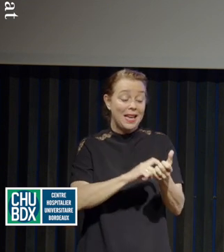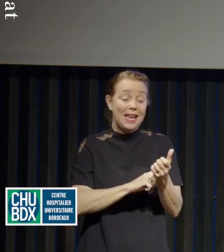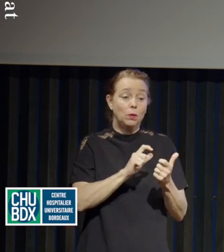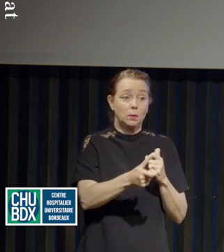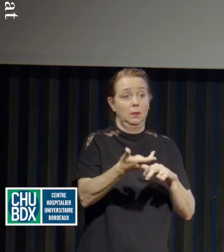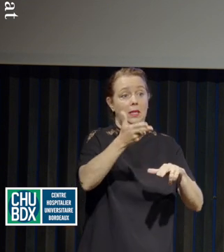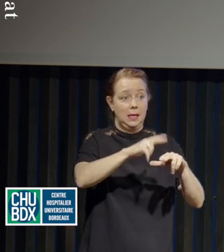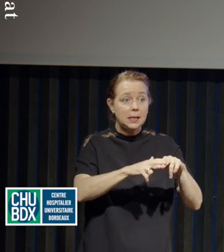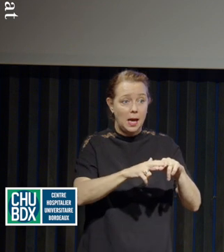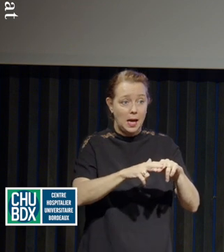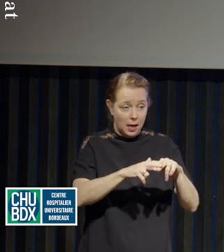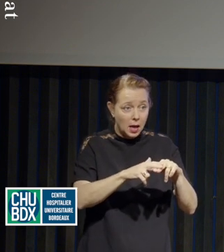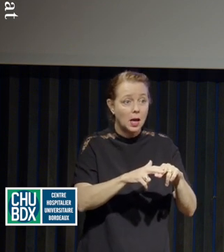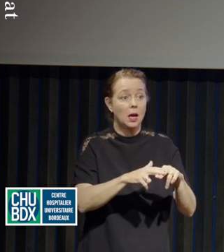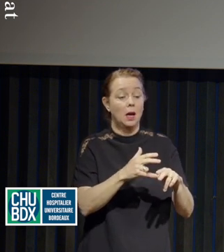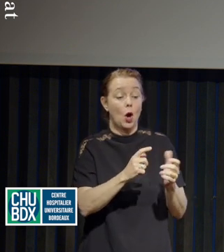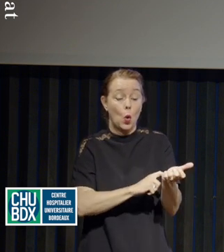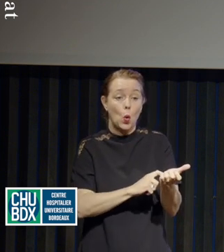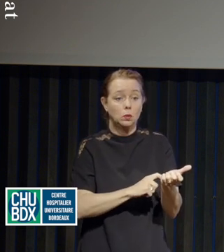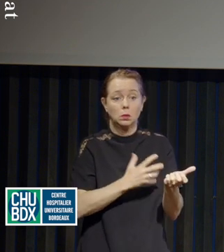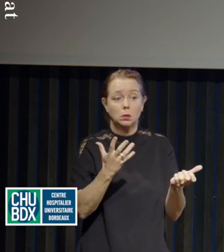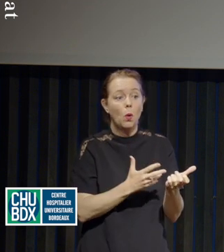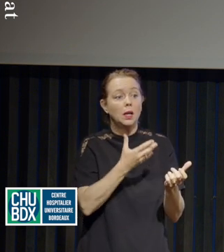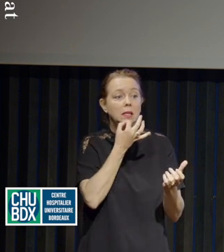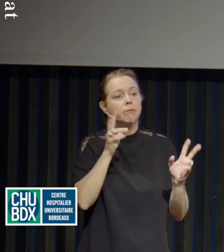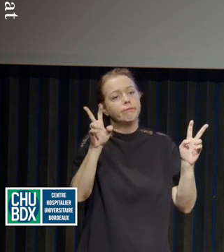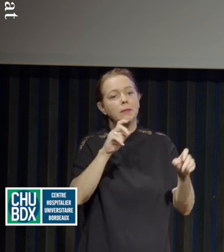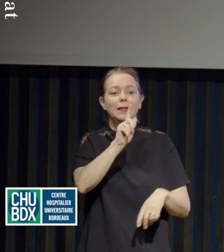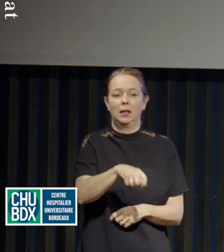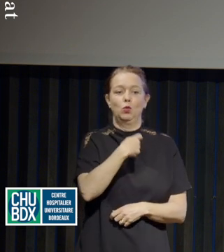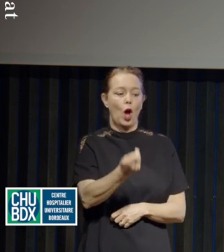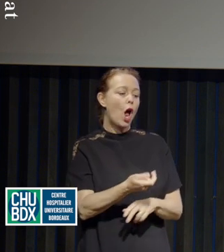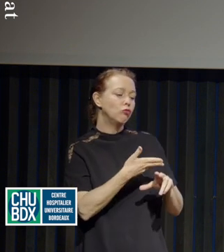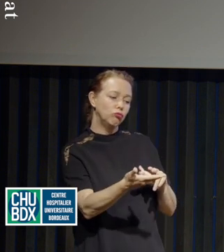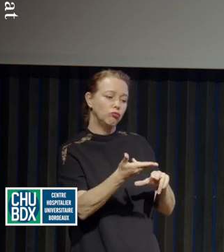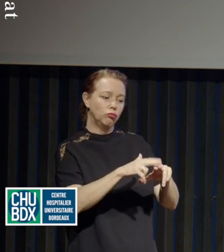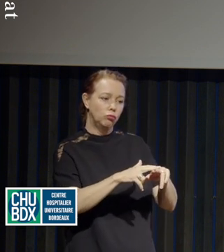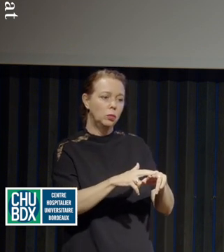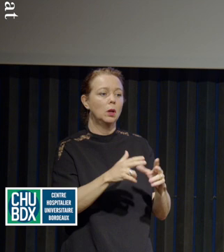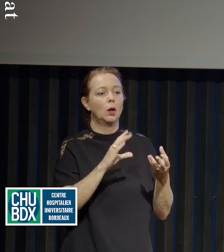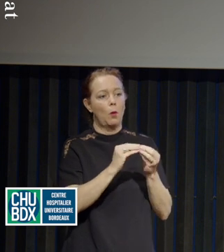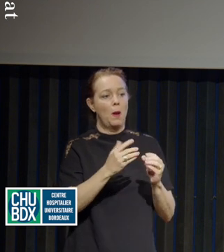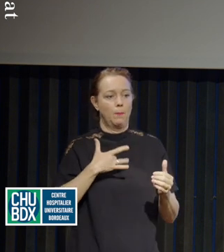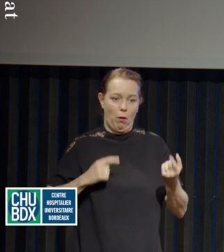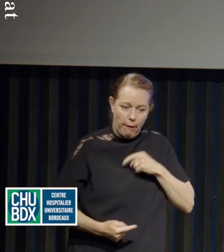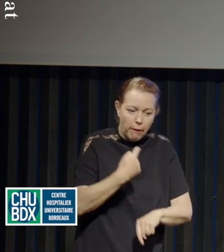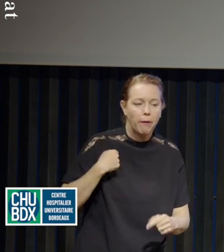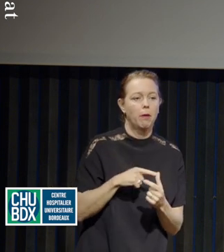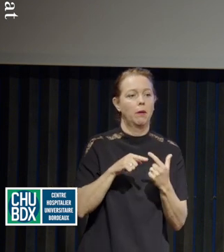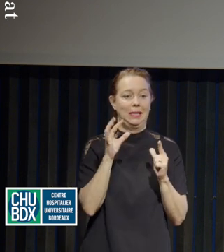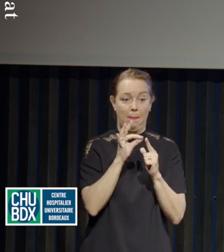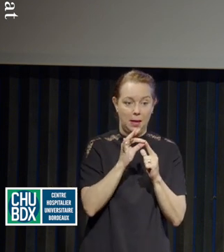en excès dans cette population sont des causes de décès dites naturelles, les pathologies cardiovasculaires, le diabète, et